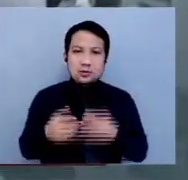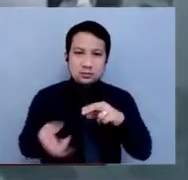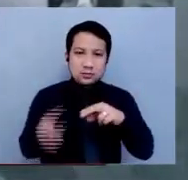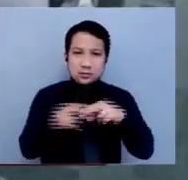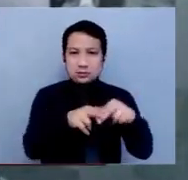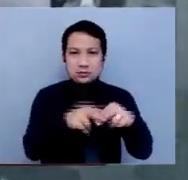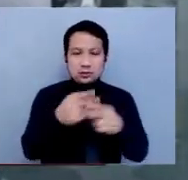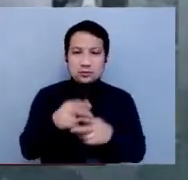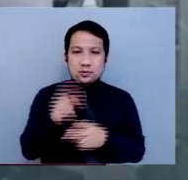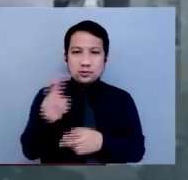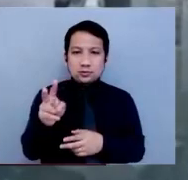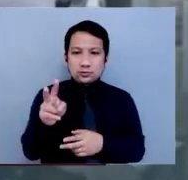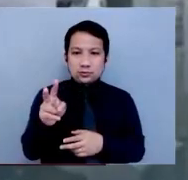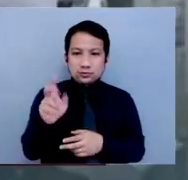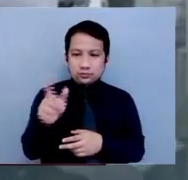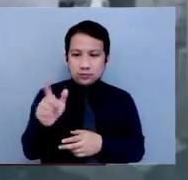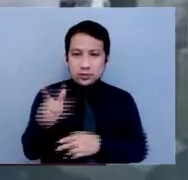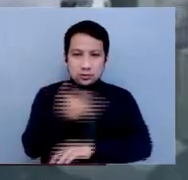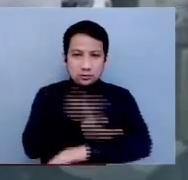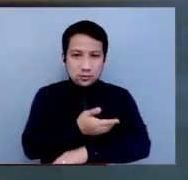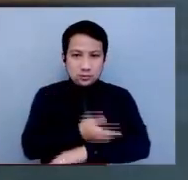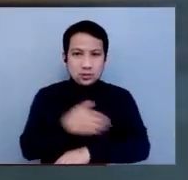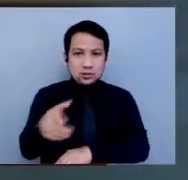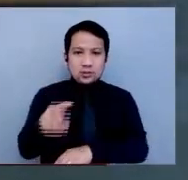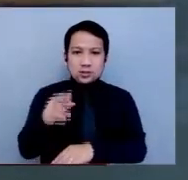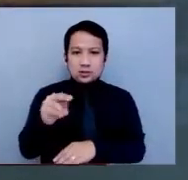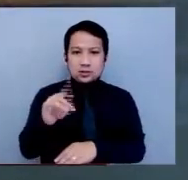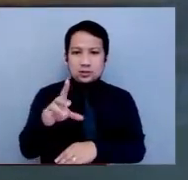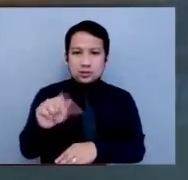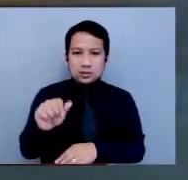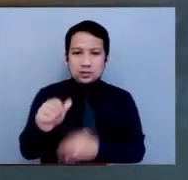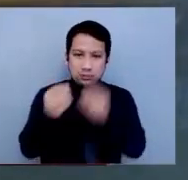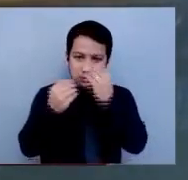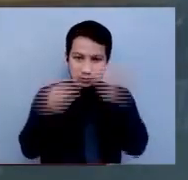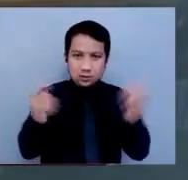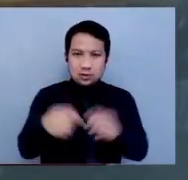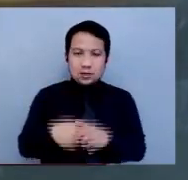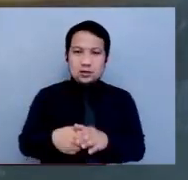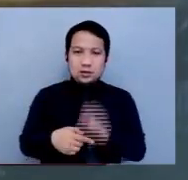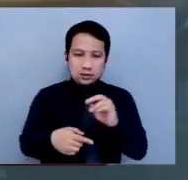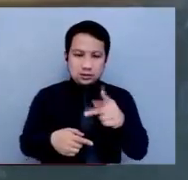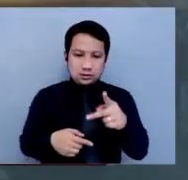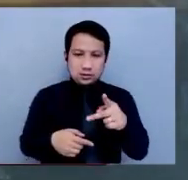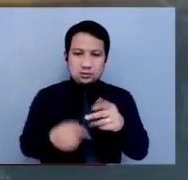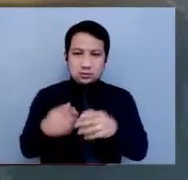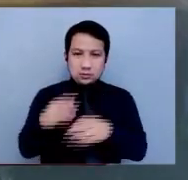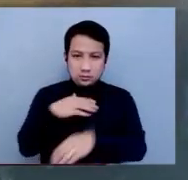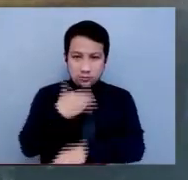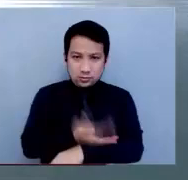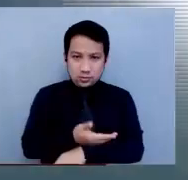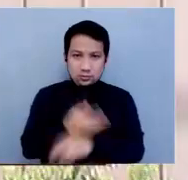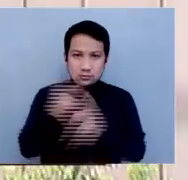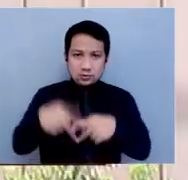ng 20 COVID-19 beds ang NKTI. Humingi na rin sila ng additional manpower sa pamahalaan.